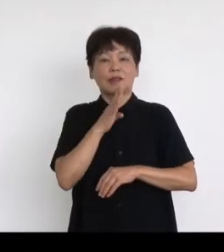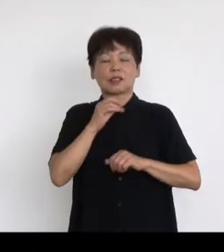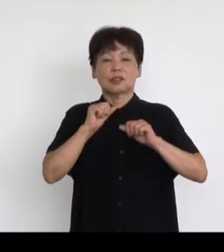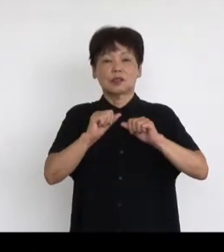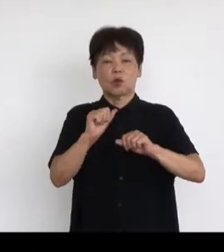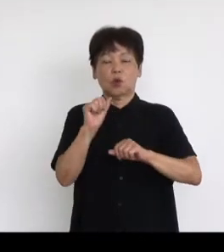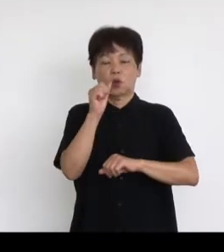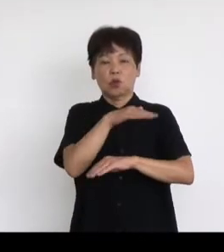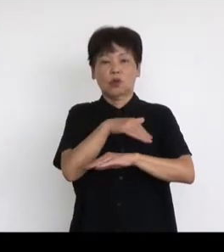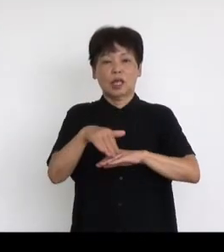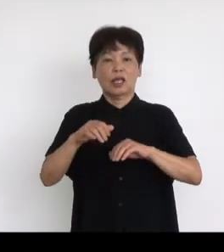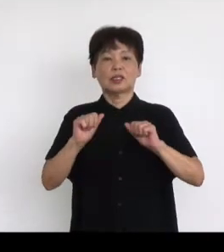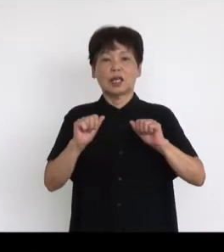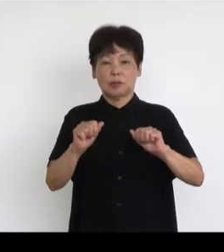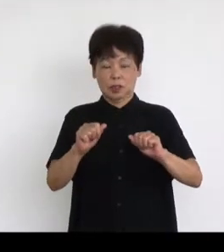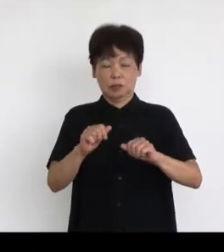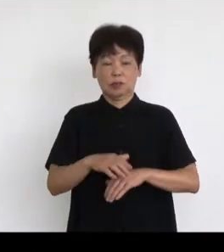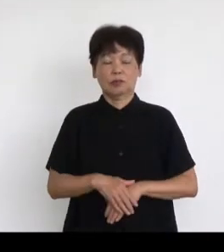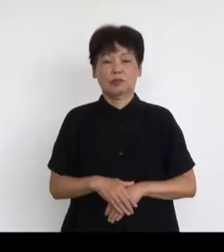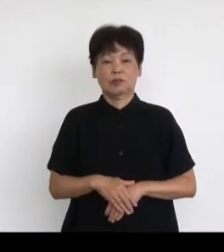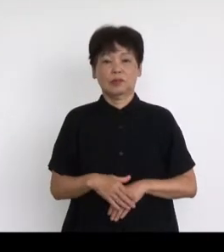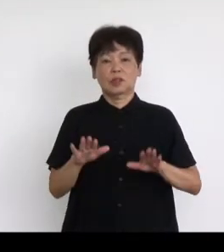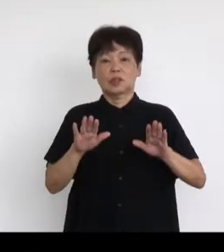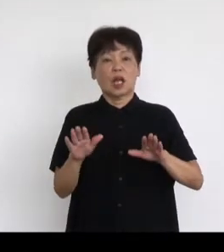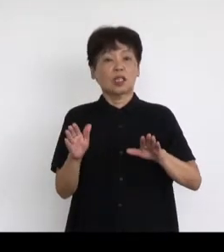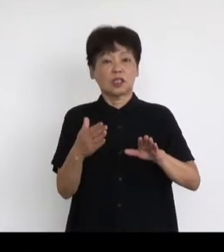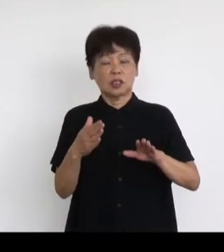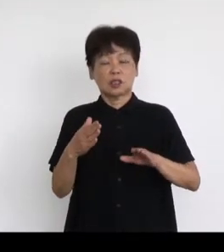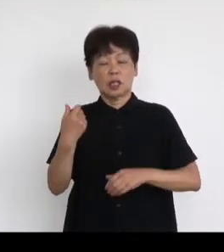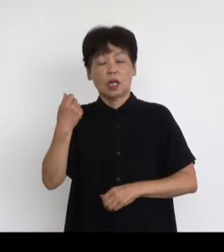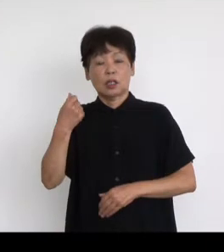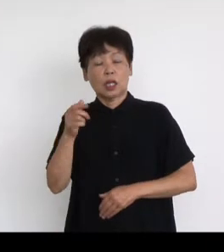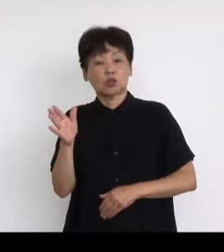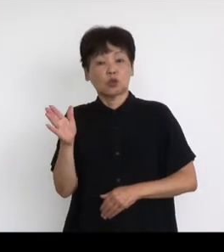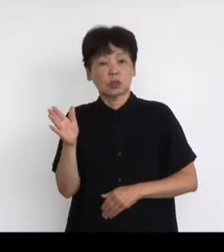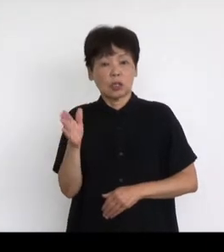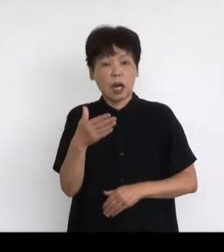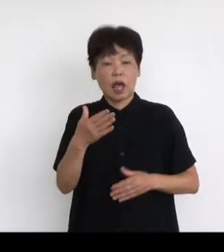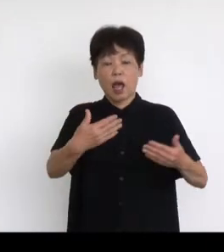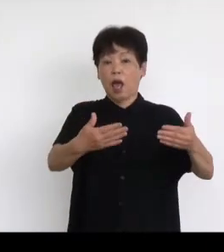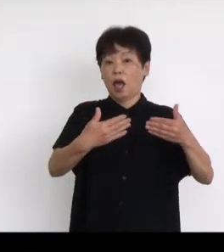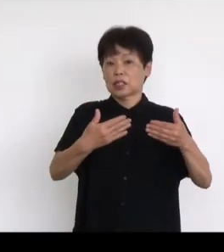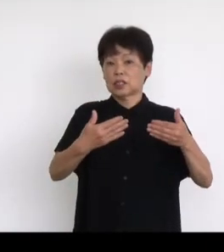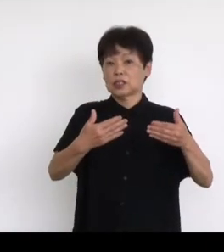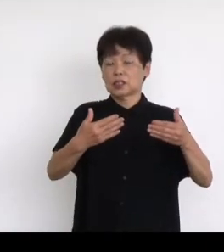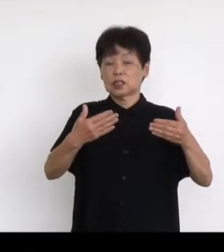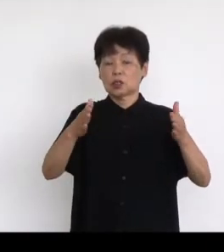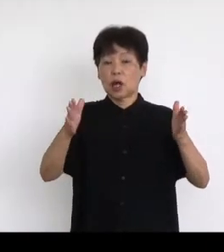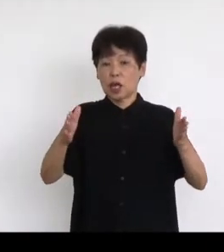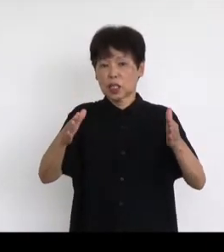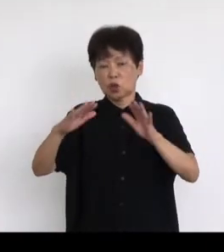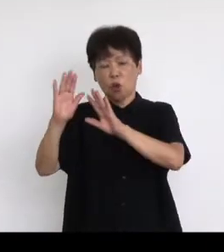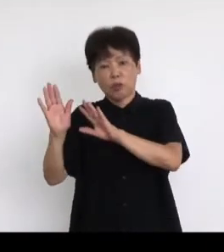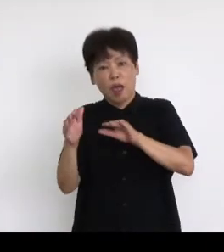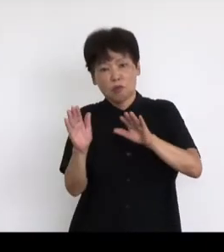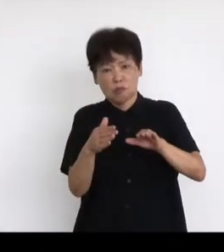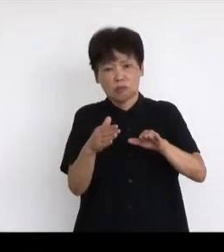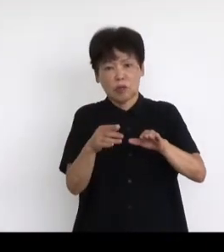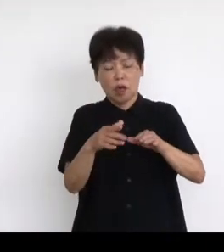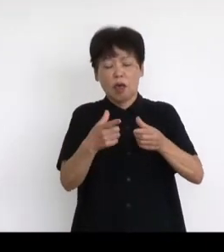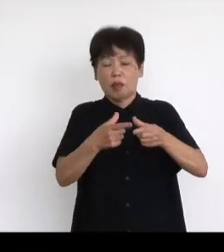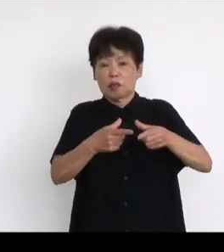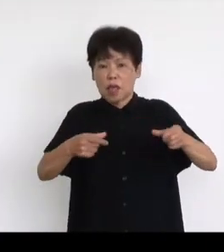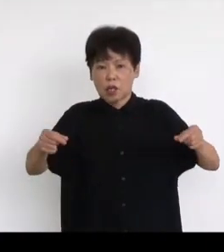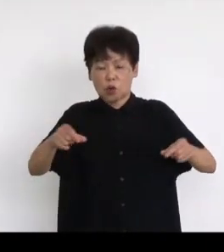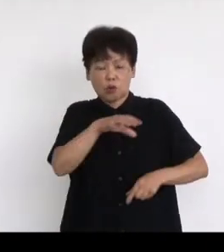。近年夏から秋にかけて襲来する台風は全国各